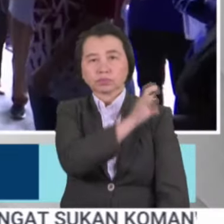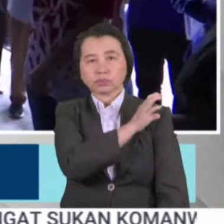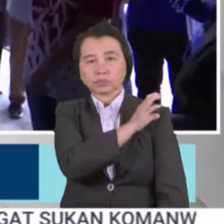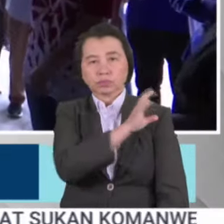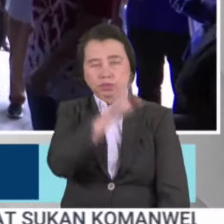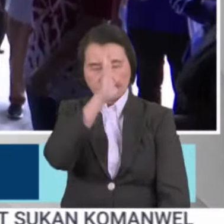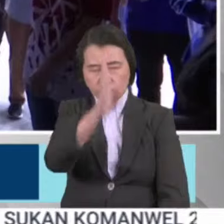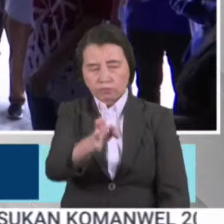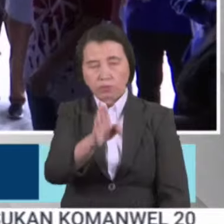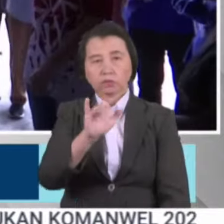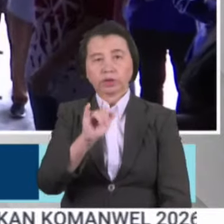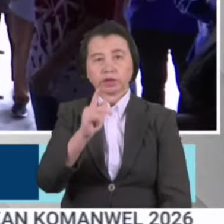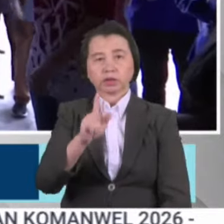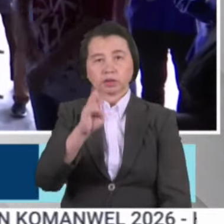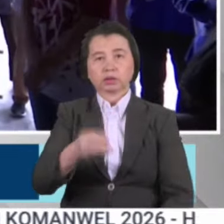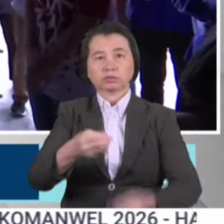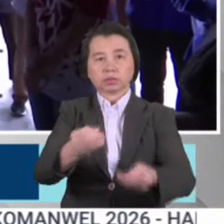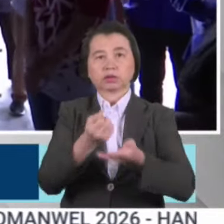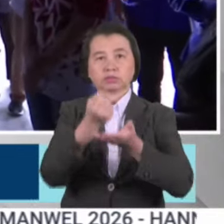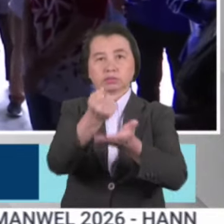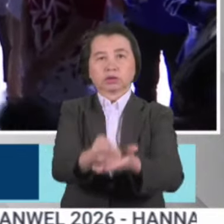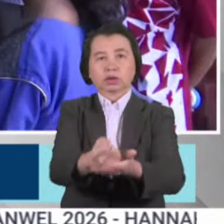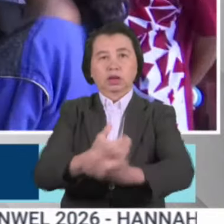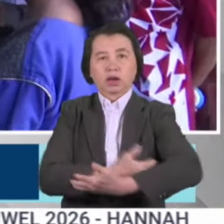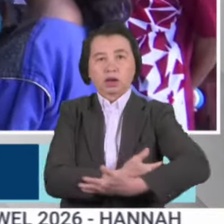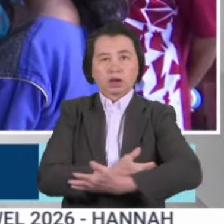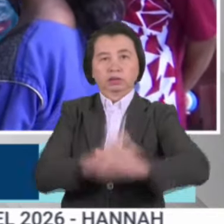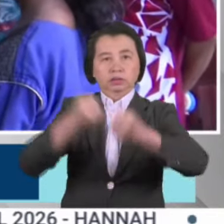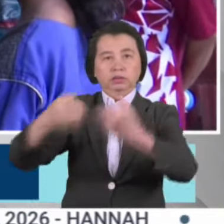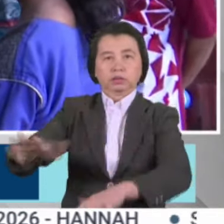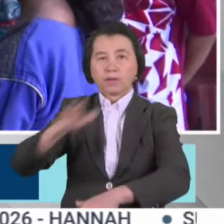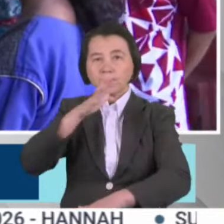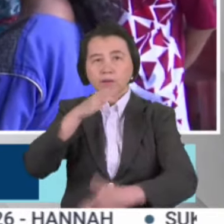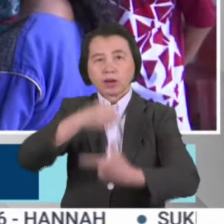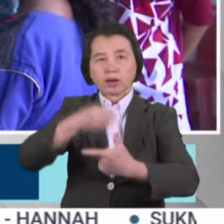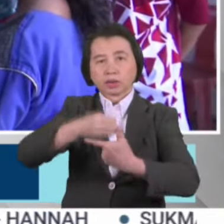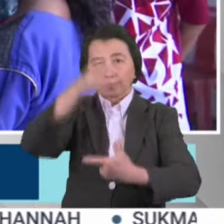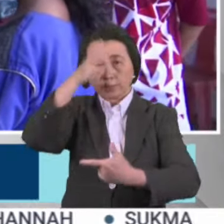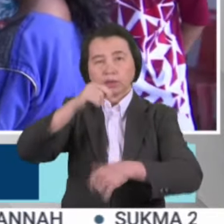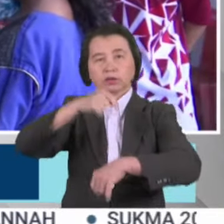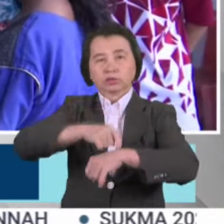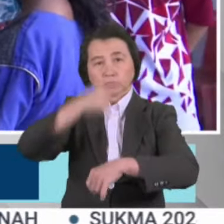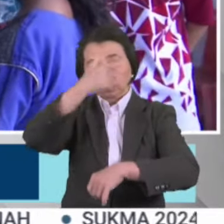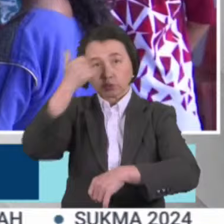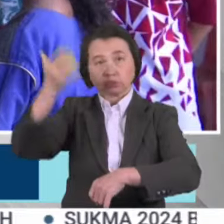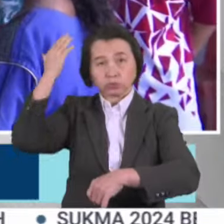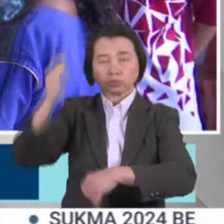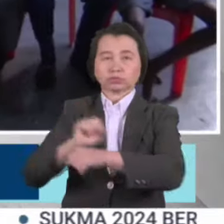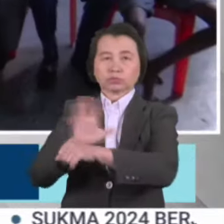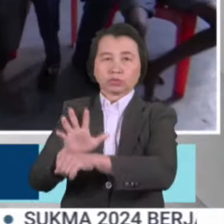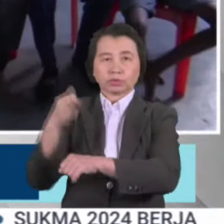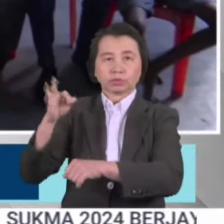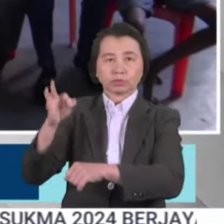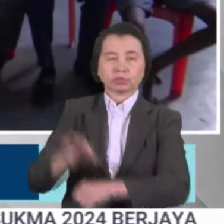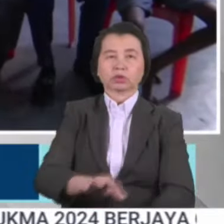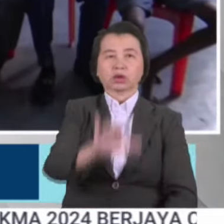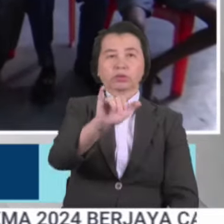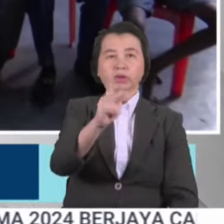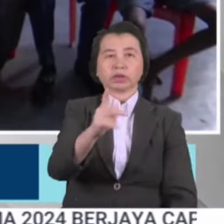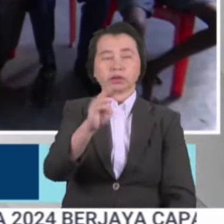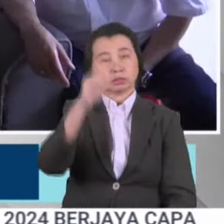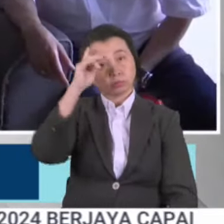pengerusinya, fokus YKM adalah memberi bantuan kepada anak yang kehilangan ibu atau bapa akibat COVID-19. YKM